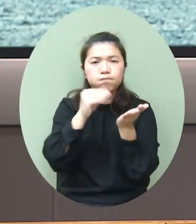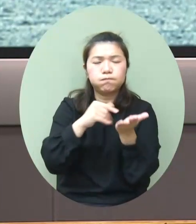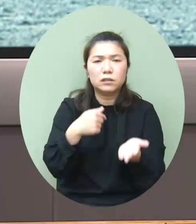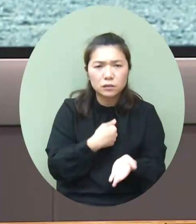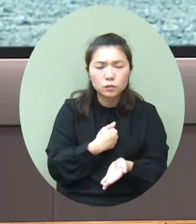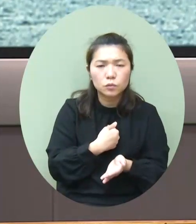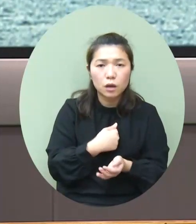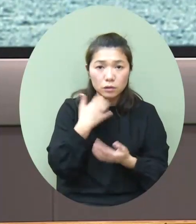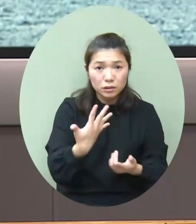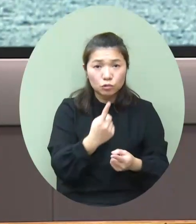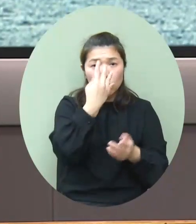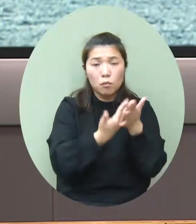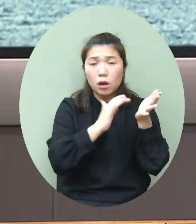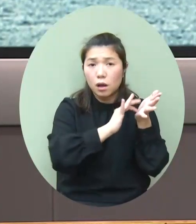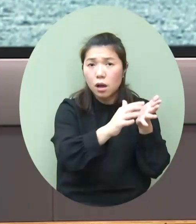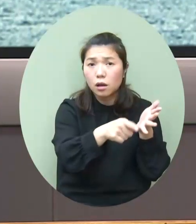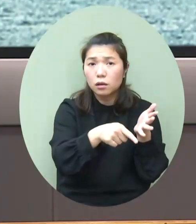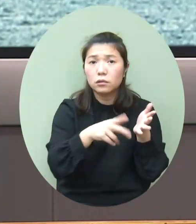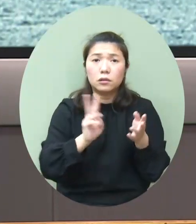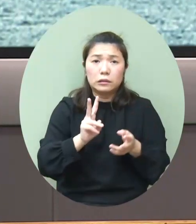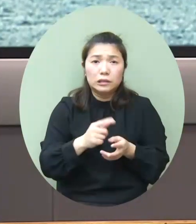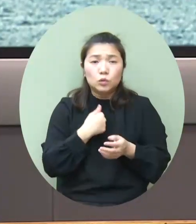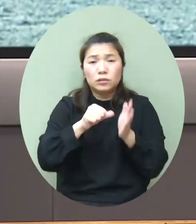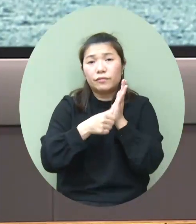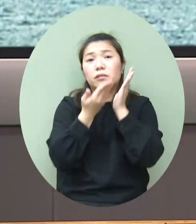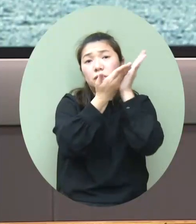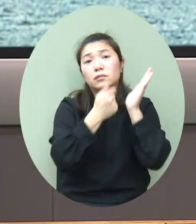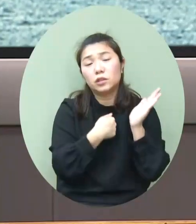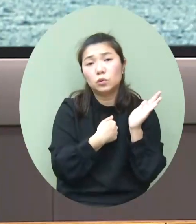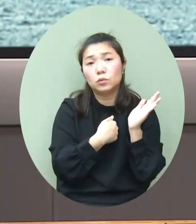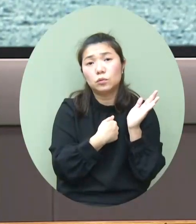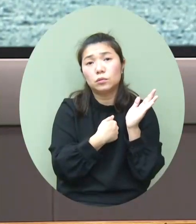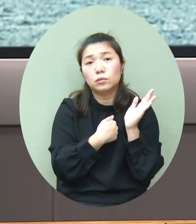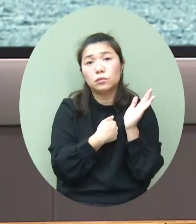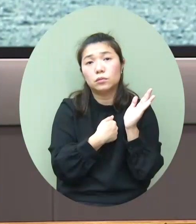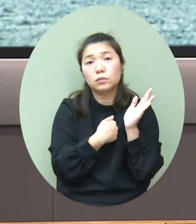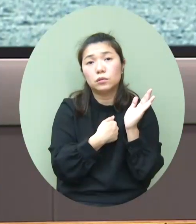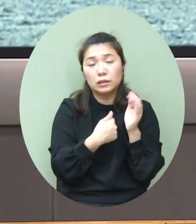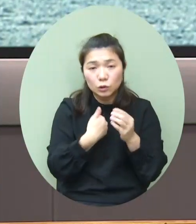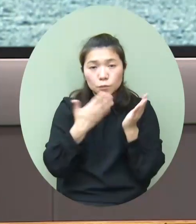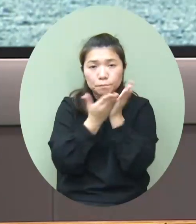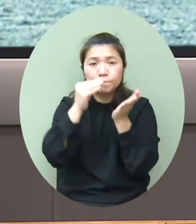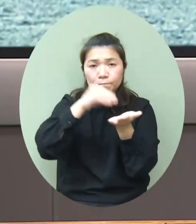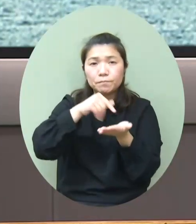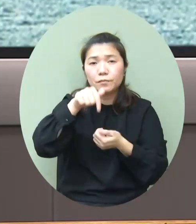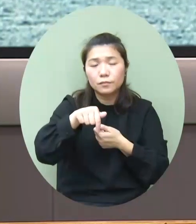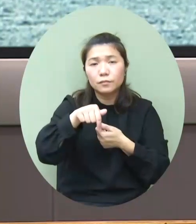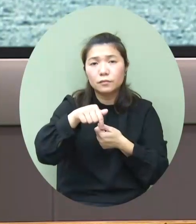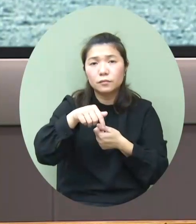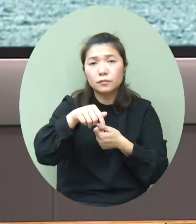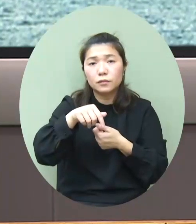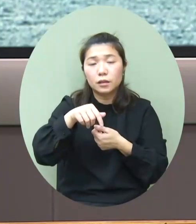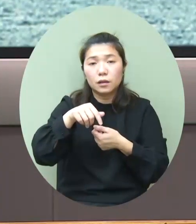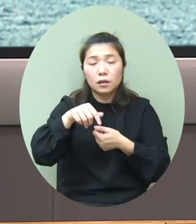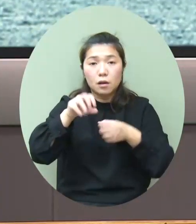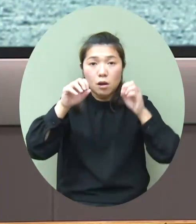证。我们推出平台，我们需要市民把身份证交给我们，我